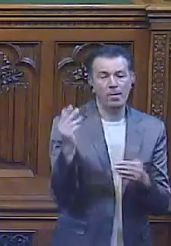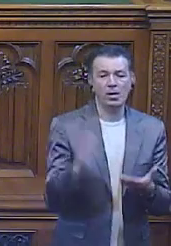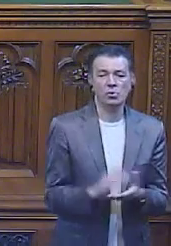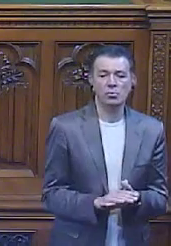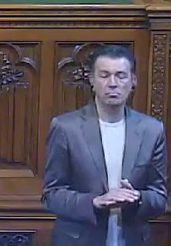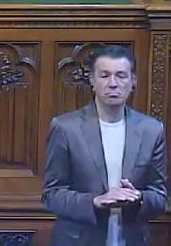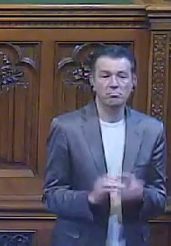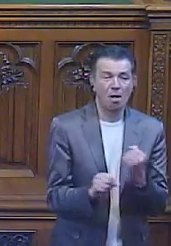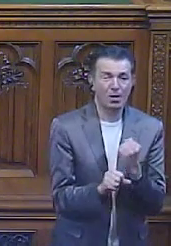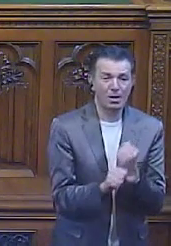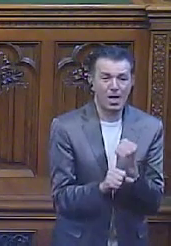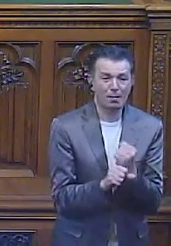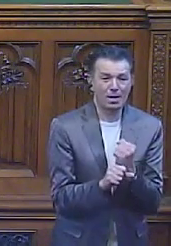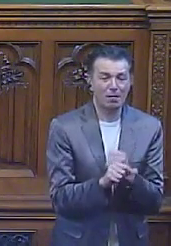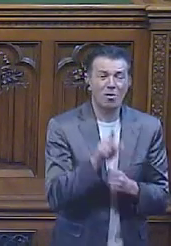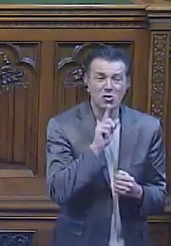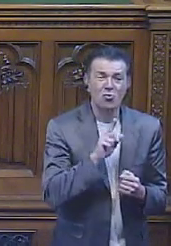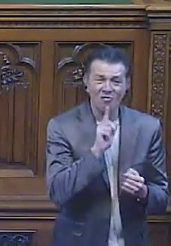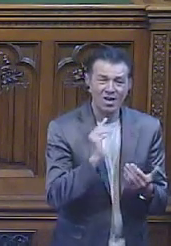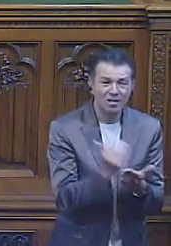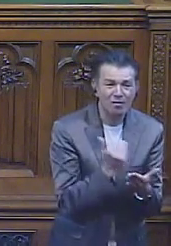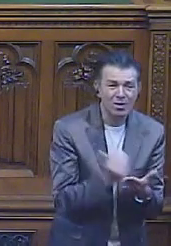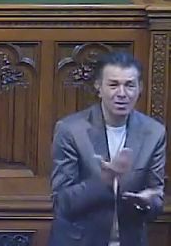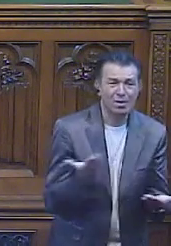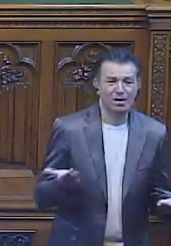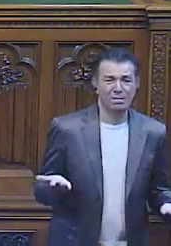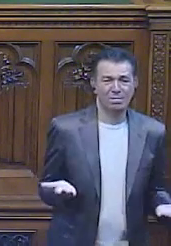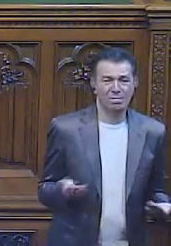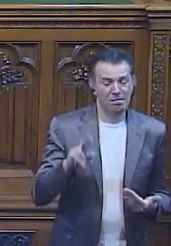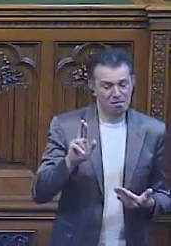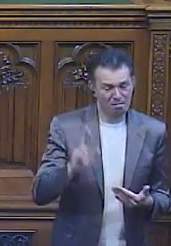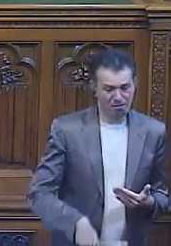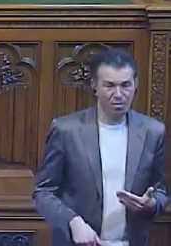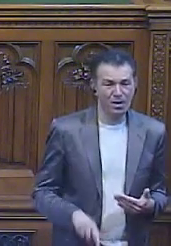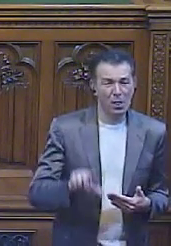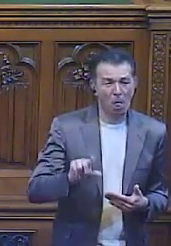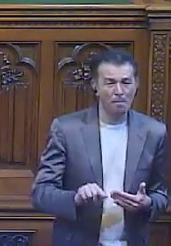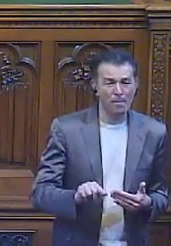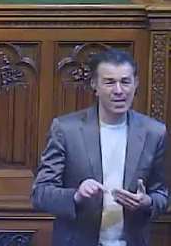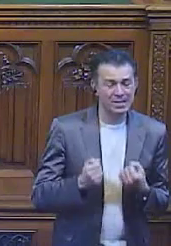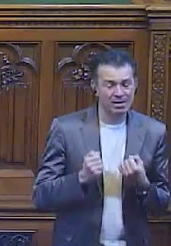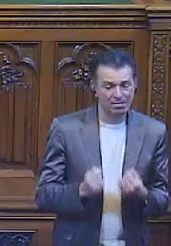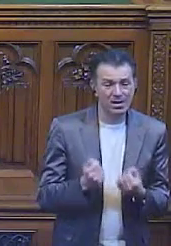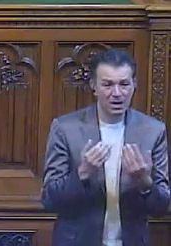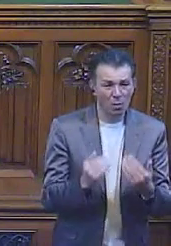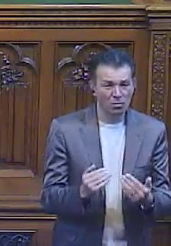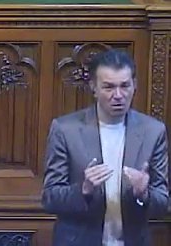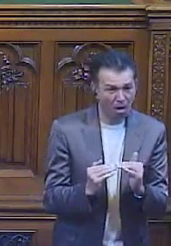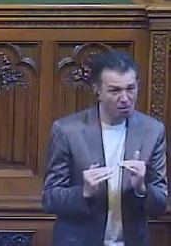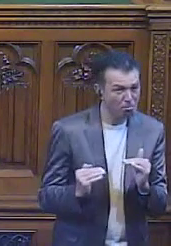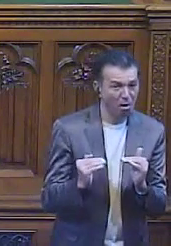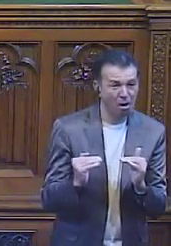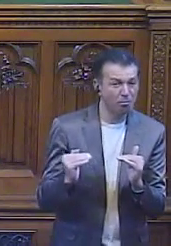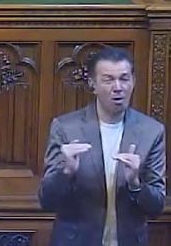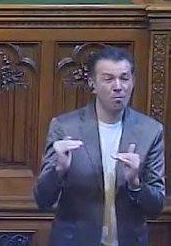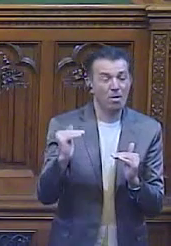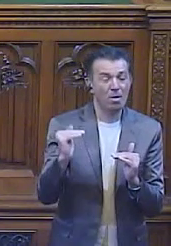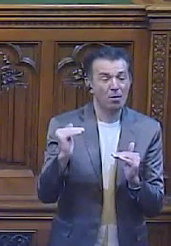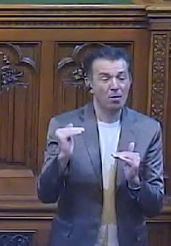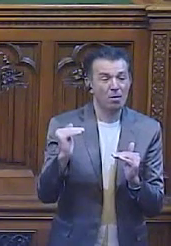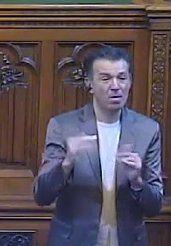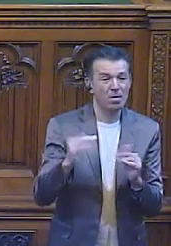von ihrer Arbeit nicht leben können. Wien hat steigende Mindestsicherungszahlen, weil sehr viele Menschen